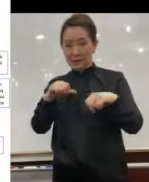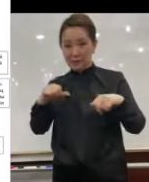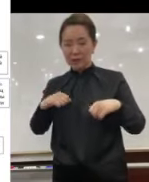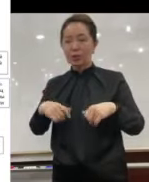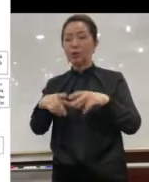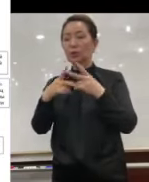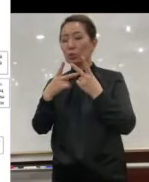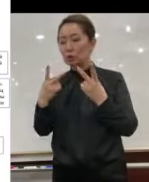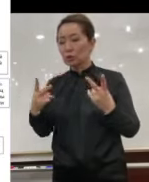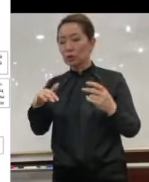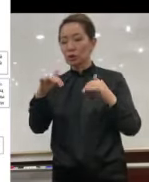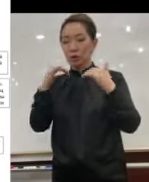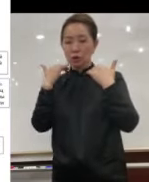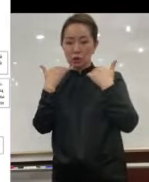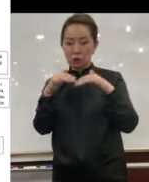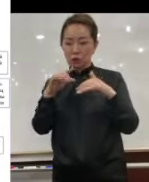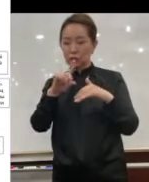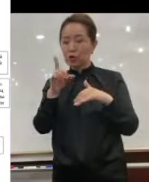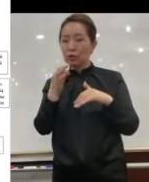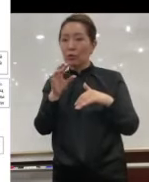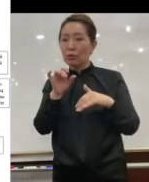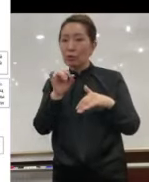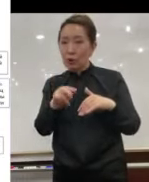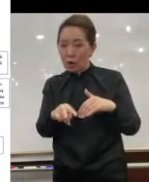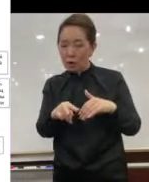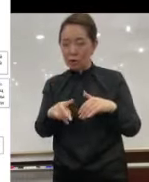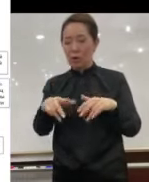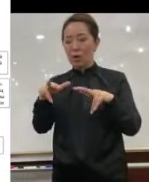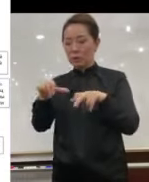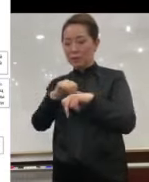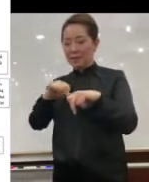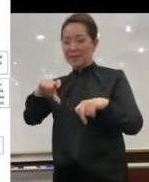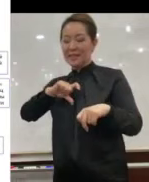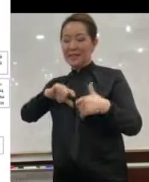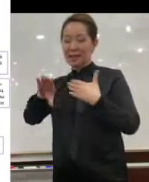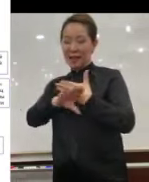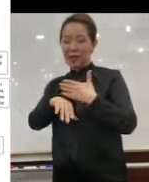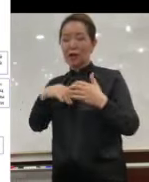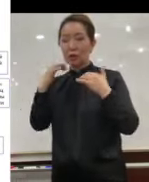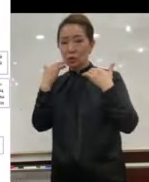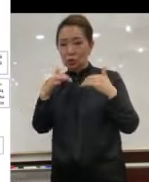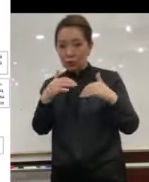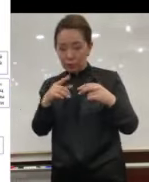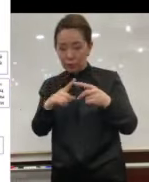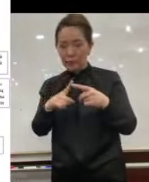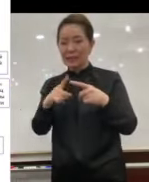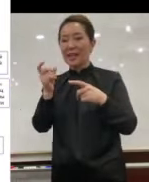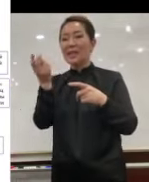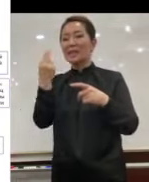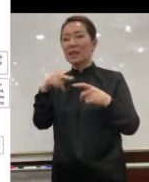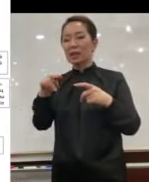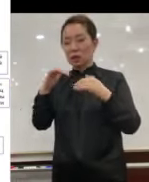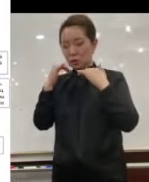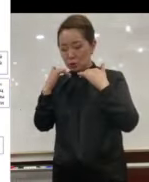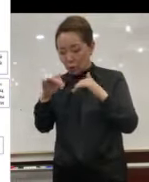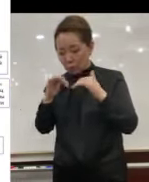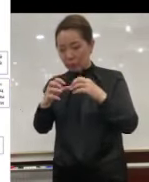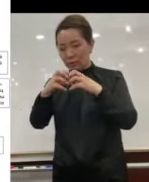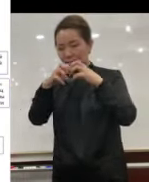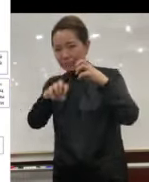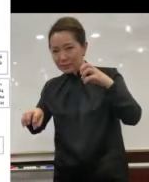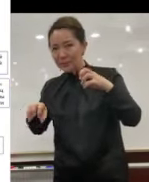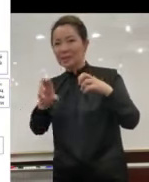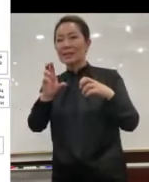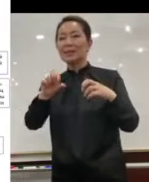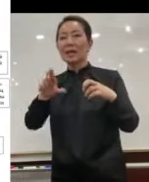үндэсний зөвлөл иргэдийн одоо эрхийг хангах үндэсний зөвлөл дээд зөвлөл салбар зөвлөл гэсэн энэ шат шатны